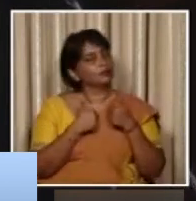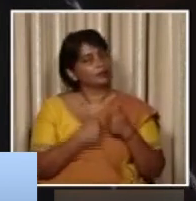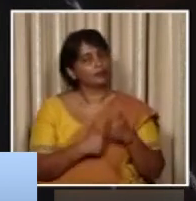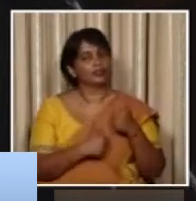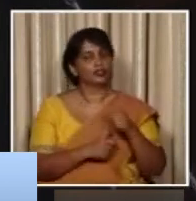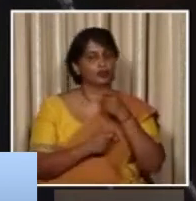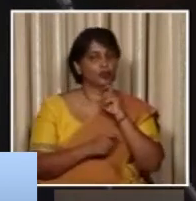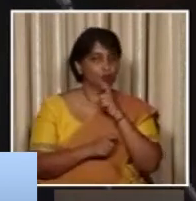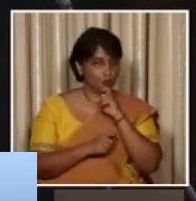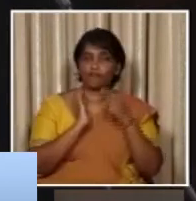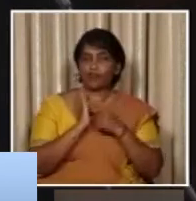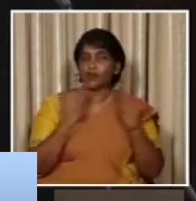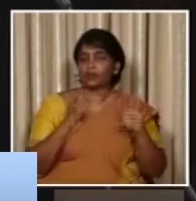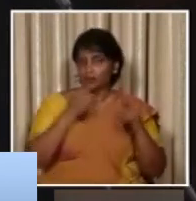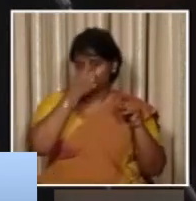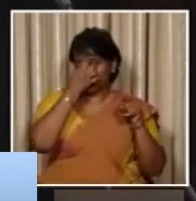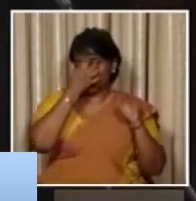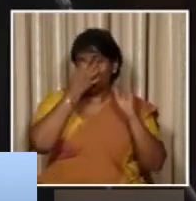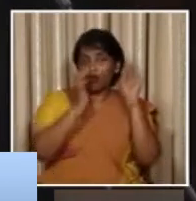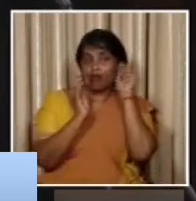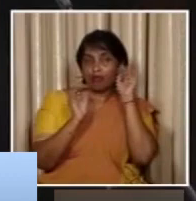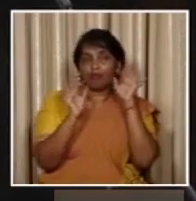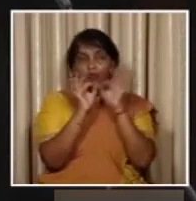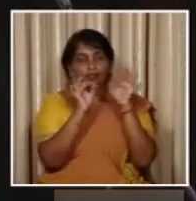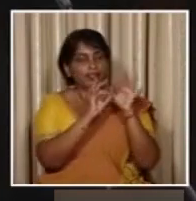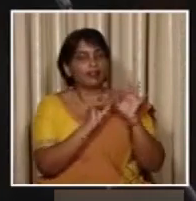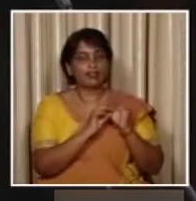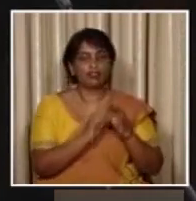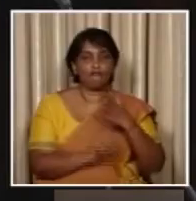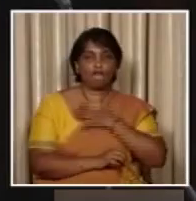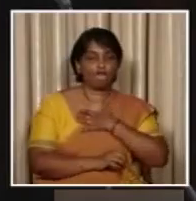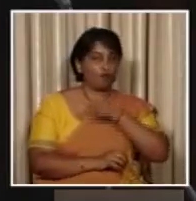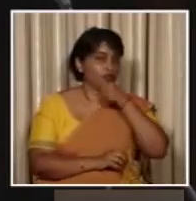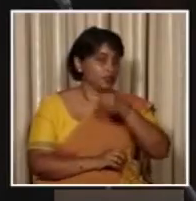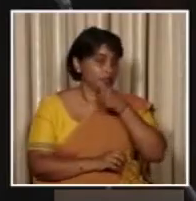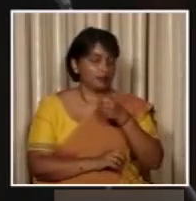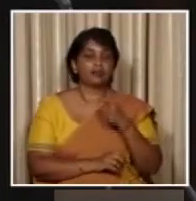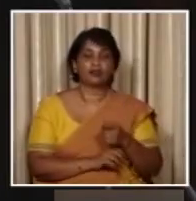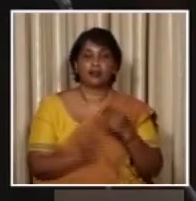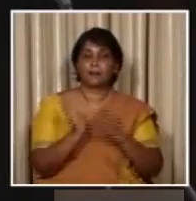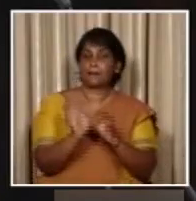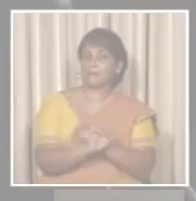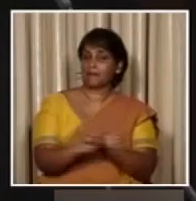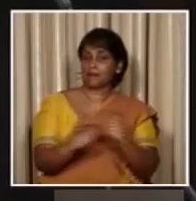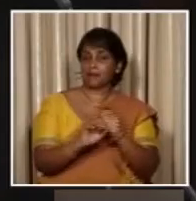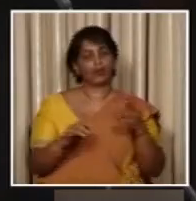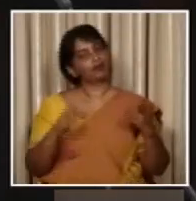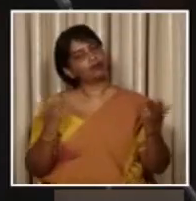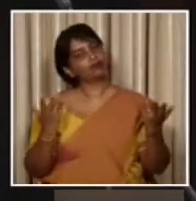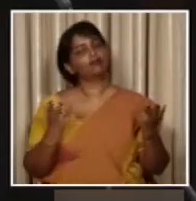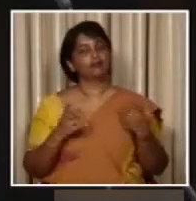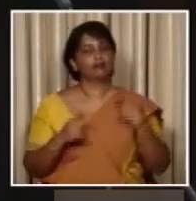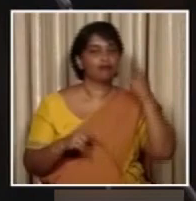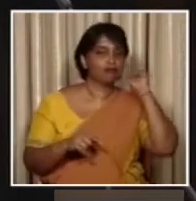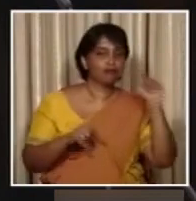නඩු විභාගයකින් මිස ඕපදූප වලින් වොයිස් කට් වලින් ෆ්‍රෙස් කොන්ෆරන්ස් වලින් හෝ